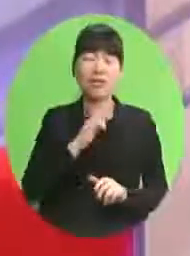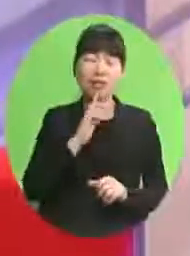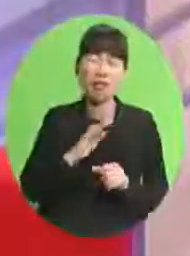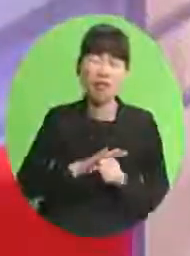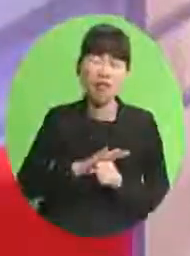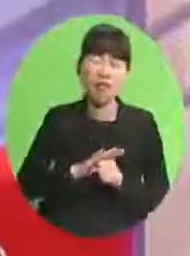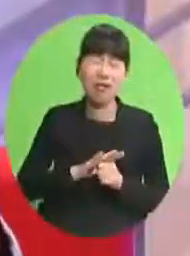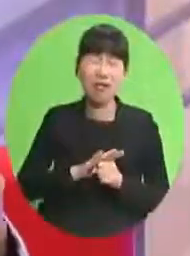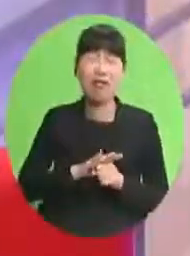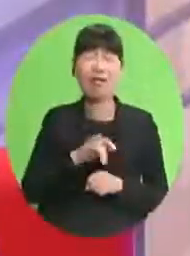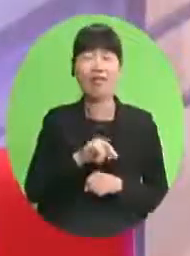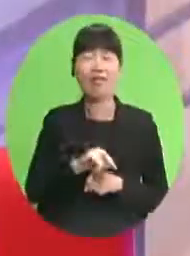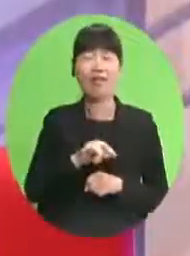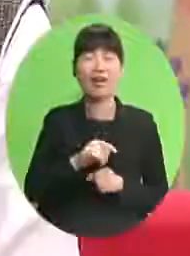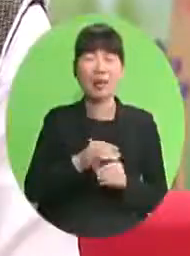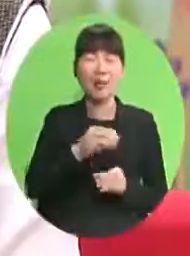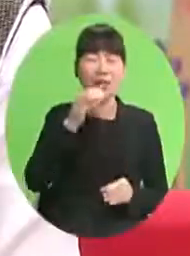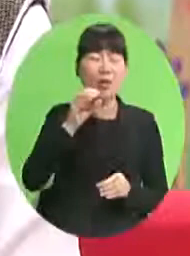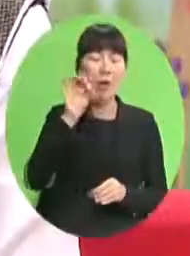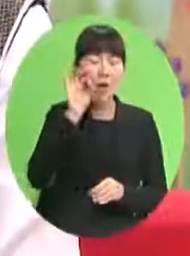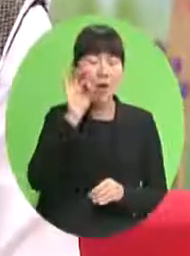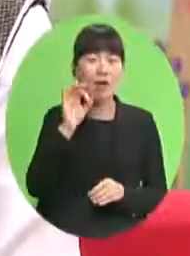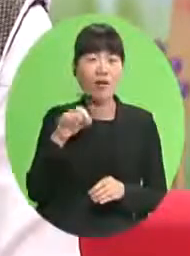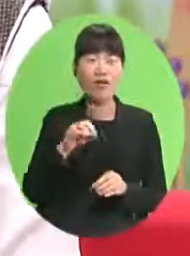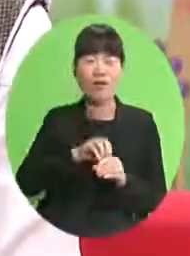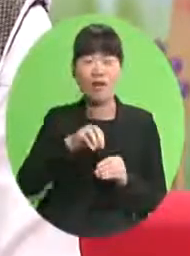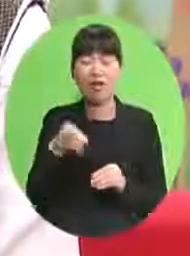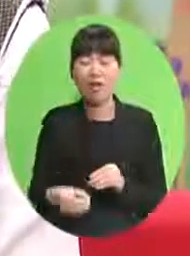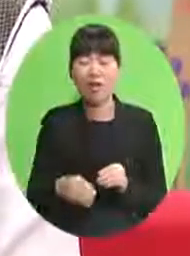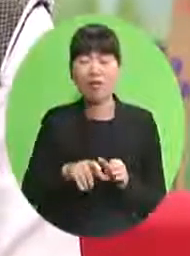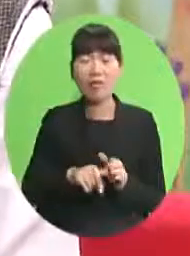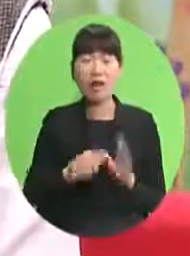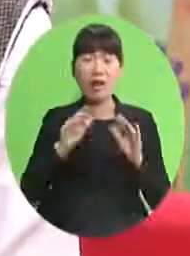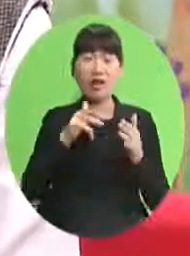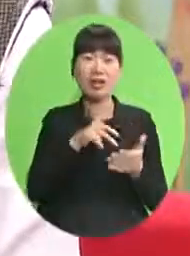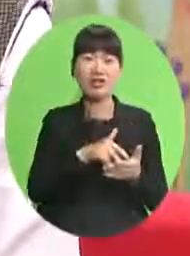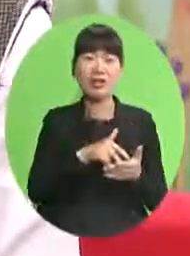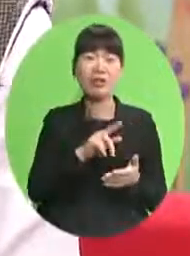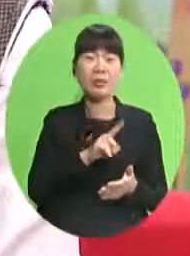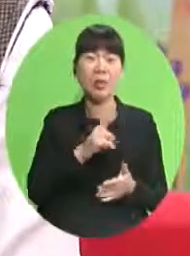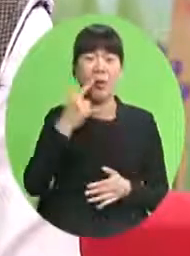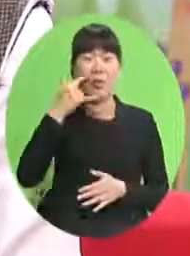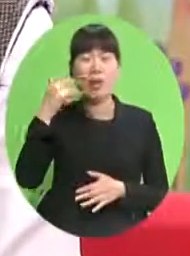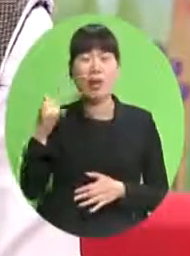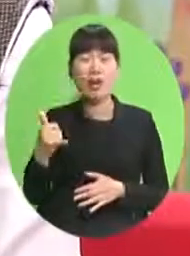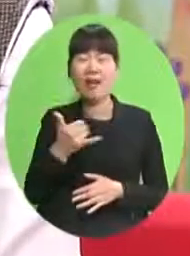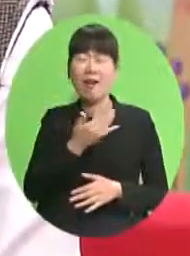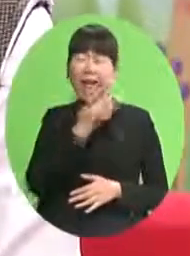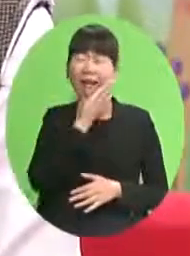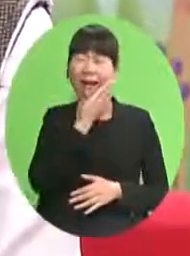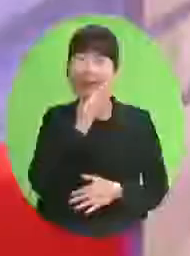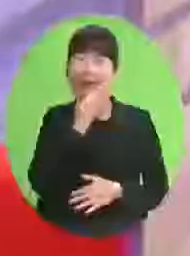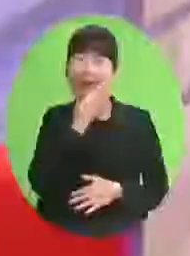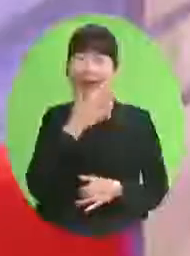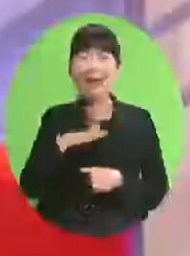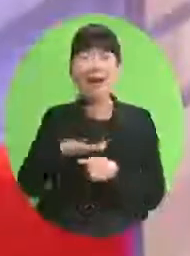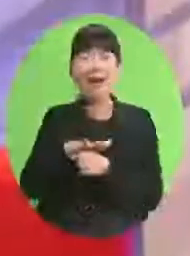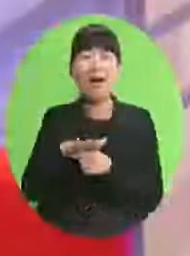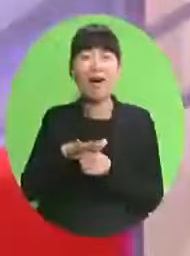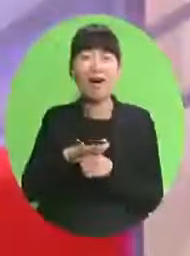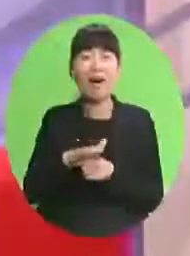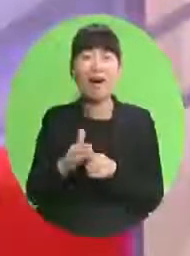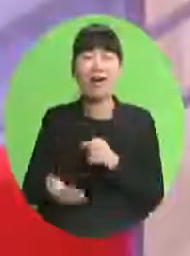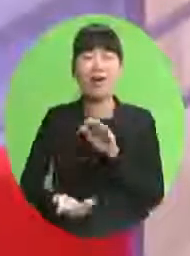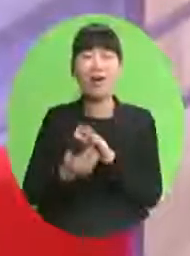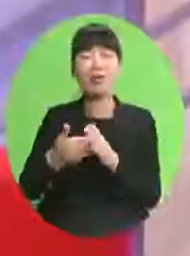사랑하고 좋아하는 그 막대 사탕이 떨어졌을 때 아이가 느끼는 심정이란 부모님의 악기 애지중지하는